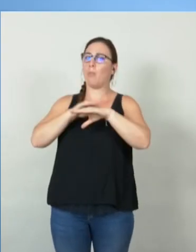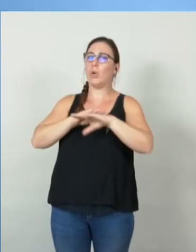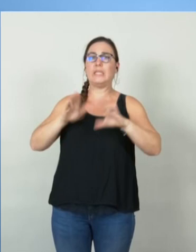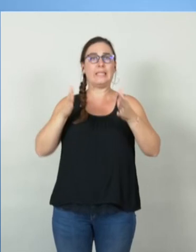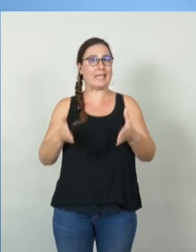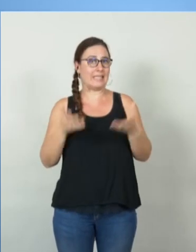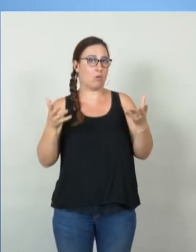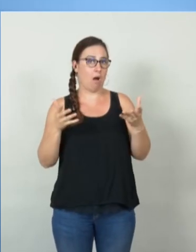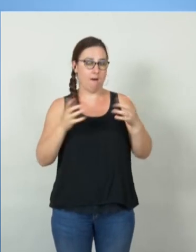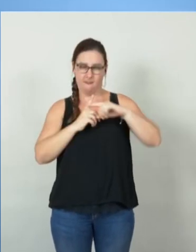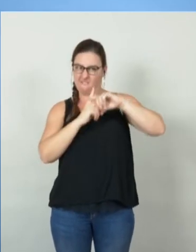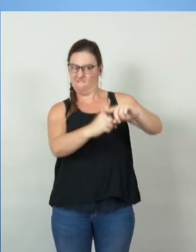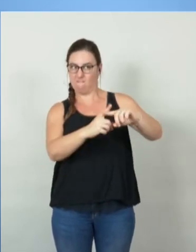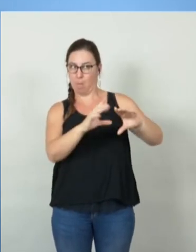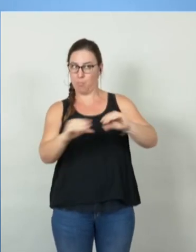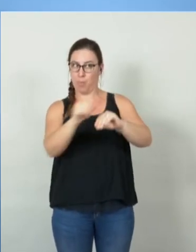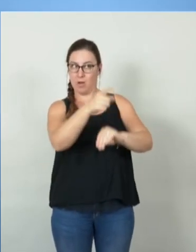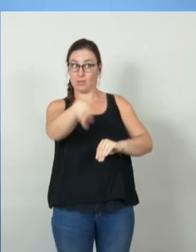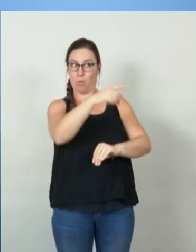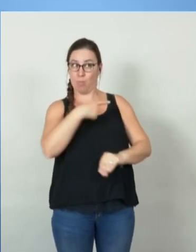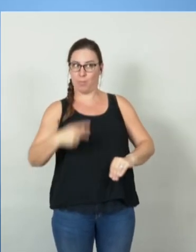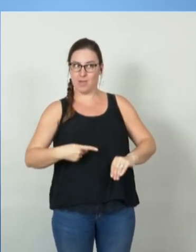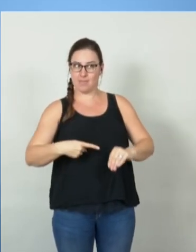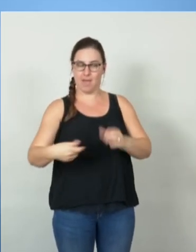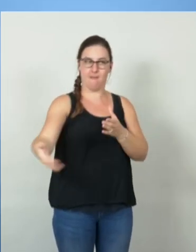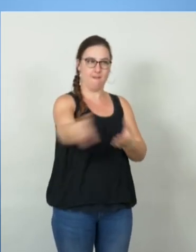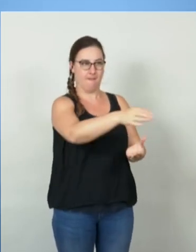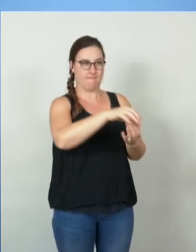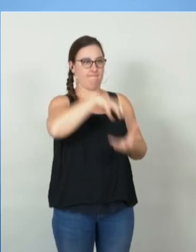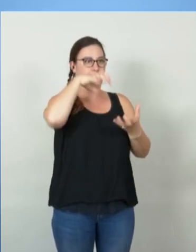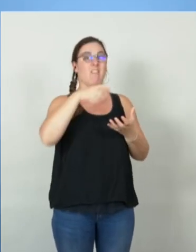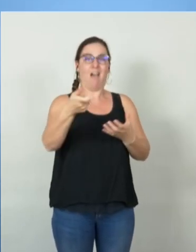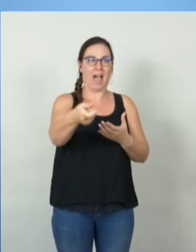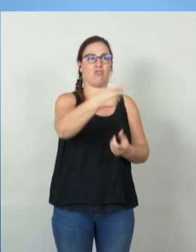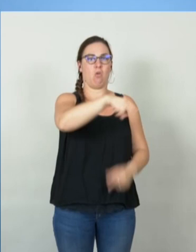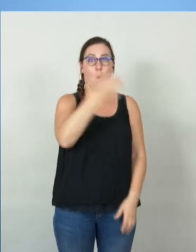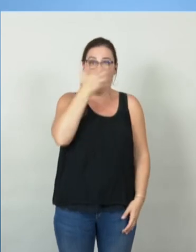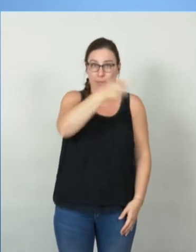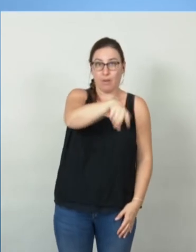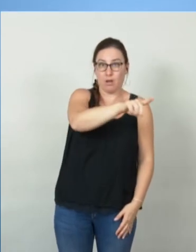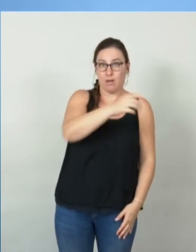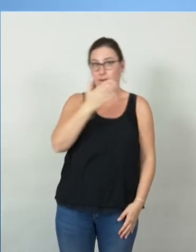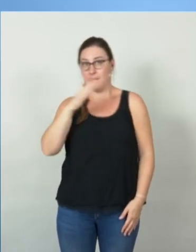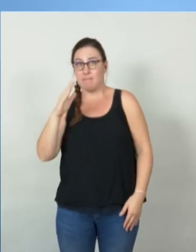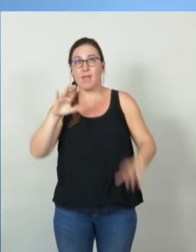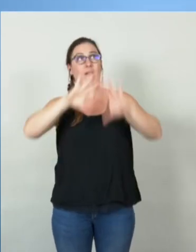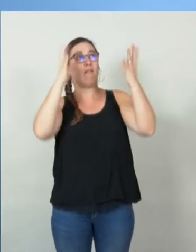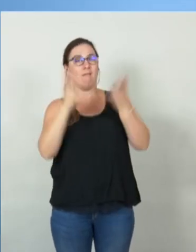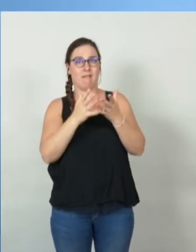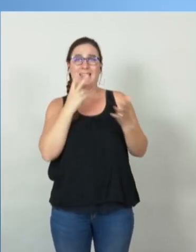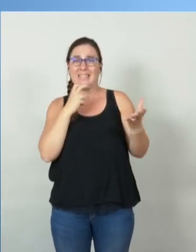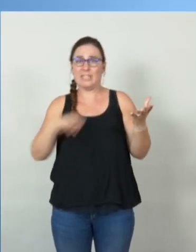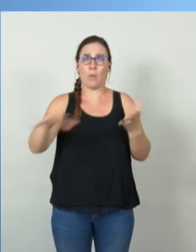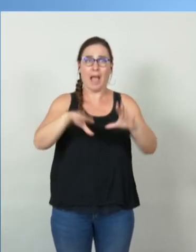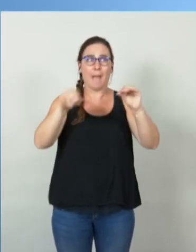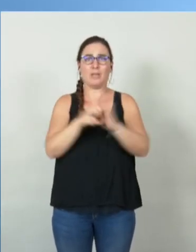c'est qu'on a ciblé une partie de la population et elle payera la facture c'est dramatique pour elle mais c'est dramatique pour les tous les citoyens qui